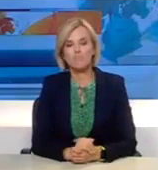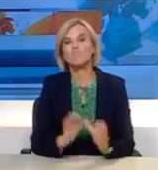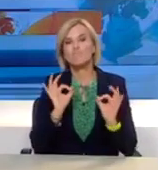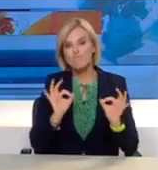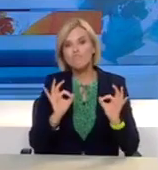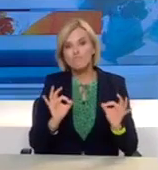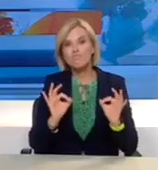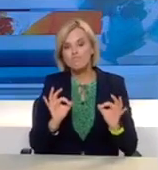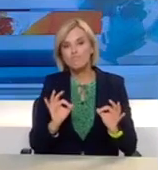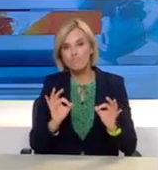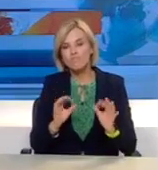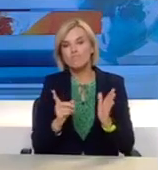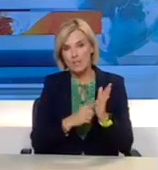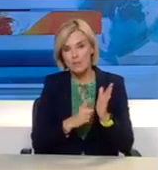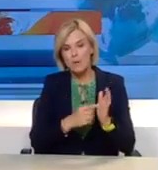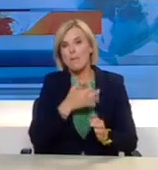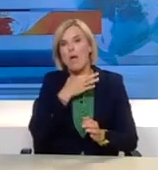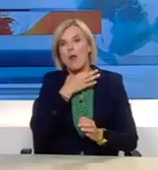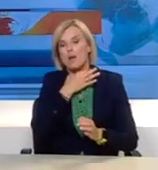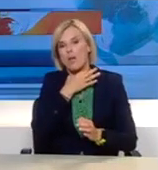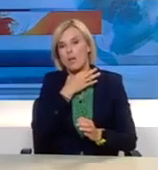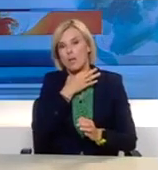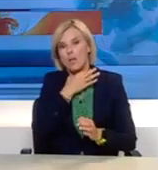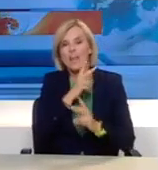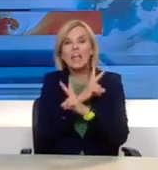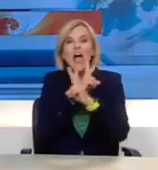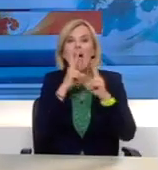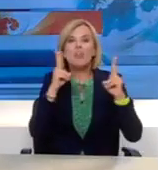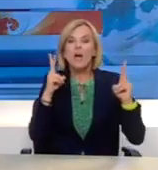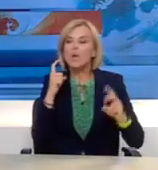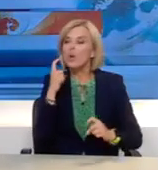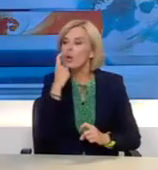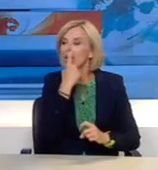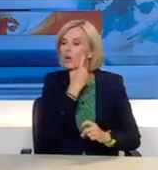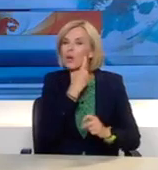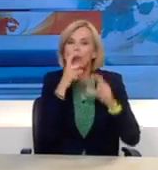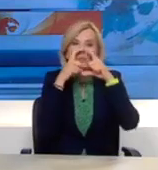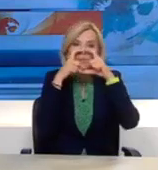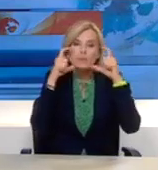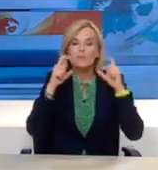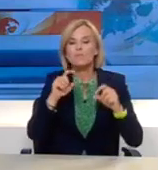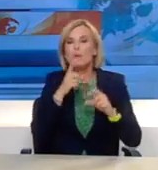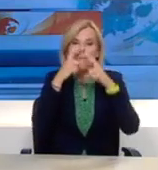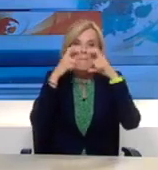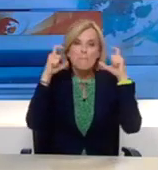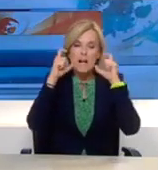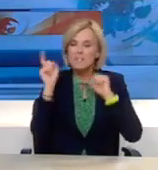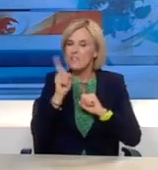σίγουρα θα βοηθούνταν εάν αυτός που τους μιλάει φοράει την προσωπίδα αντί για τη